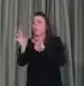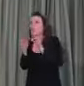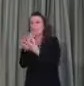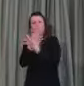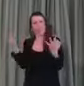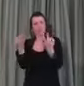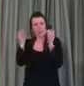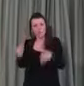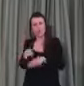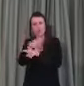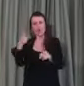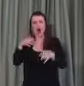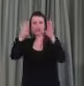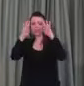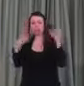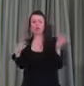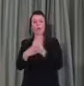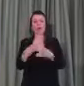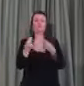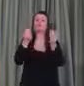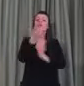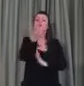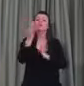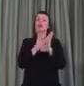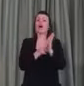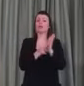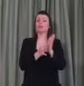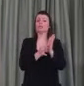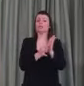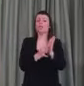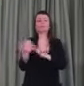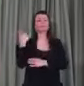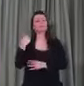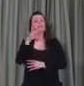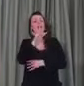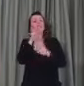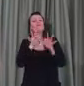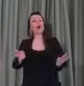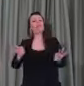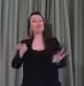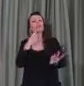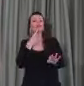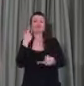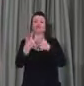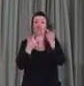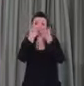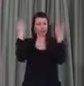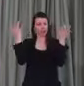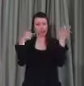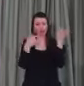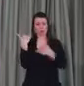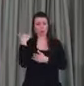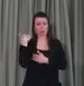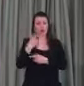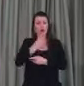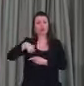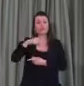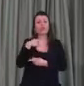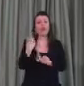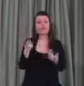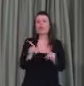i dati come dicevo l'ha detto bene fabrizio prima che non dobbiamo rilassarci non ci consentono di